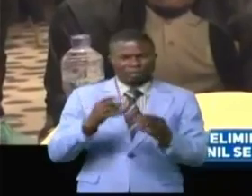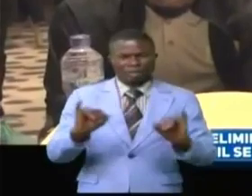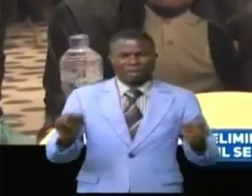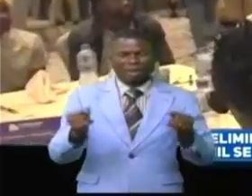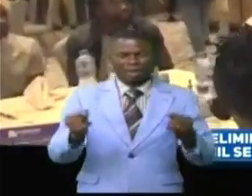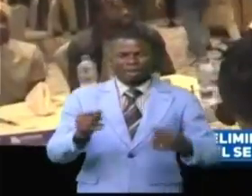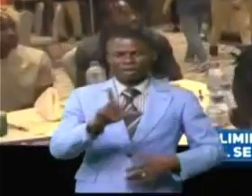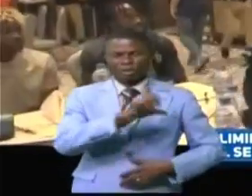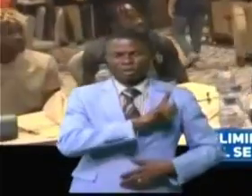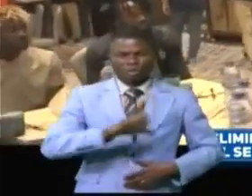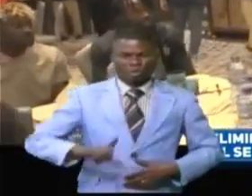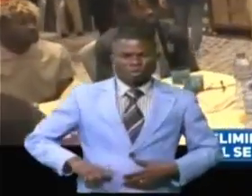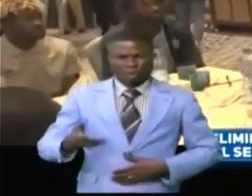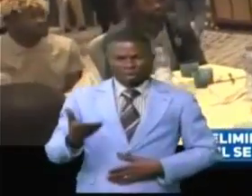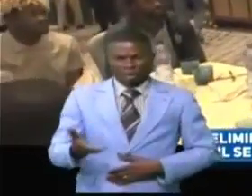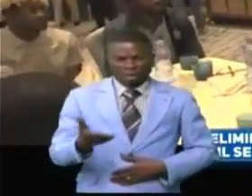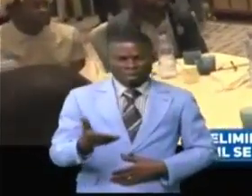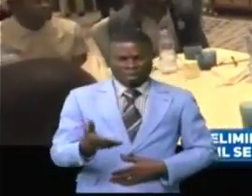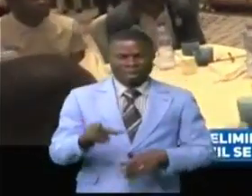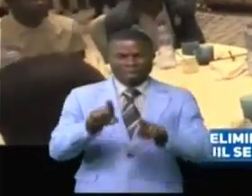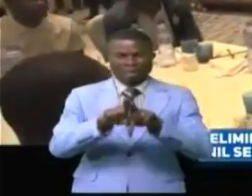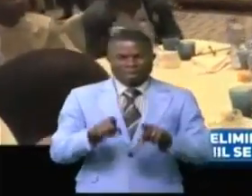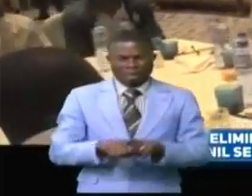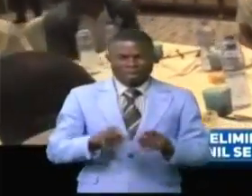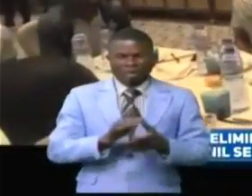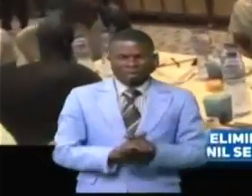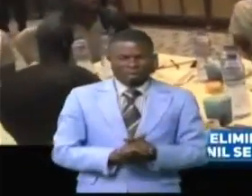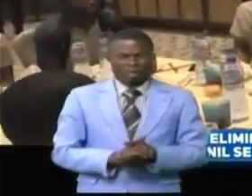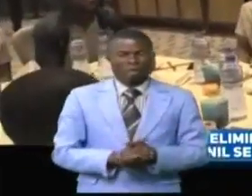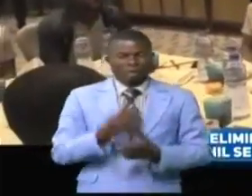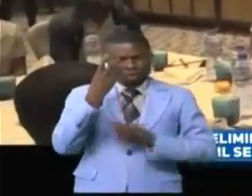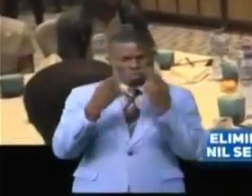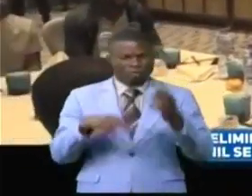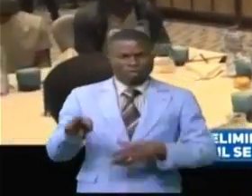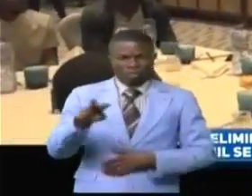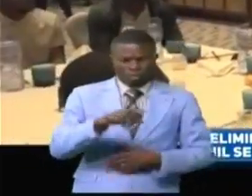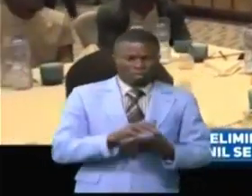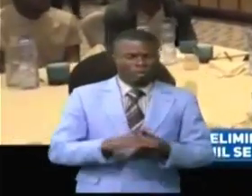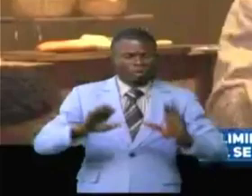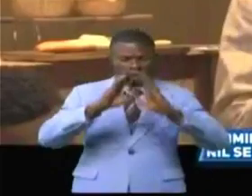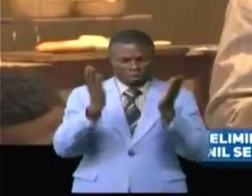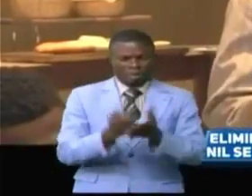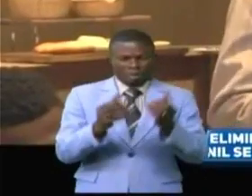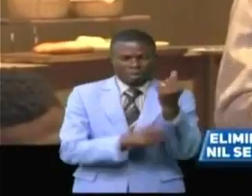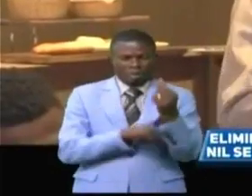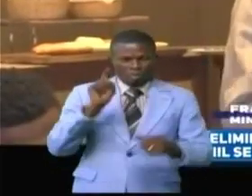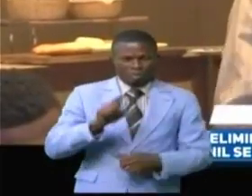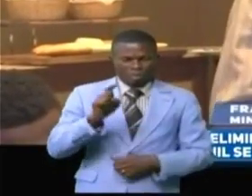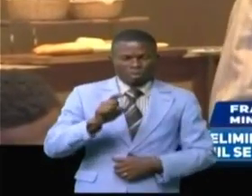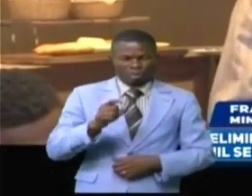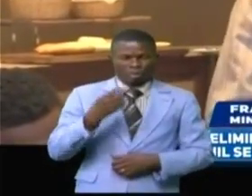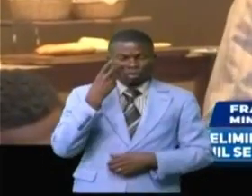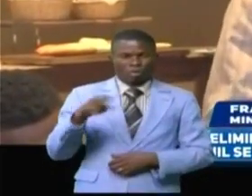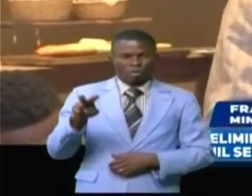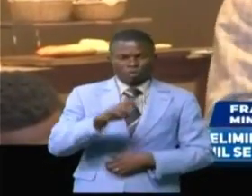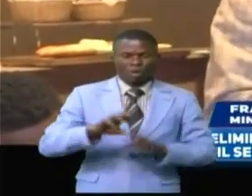son message de soutien. Tout le monde veut vous voir. Tout le monde tient à vous